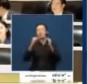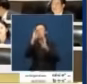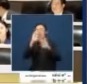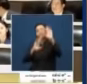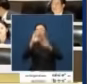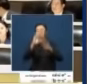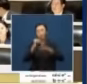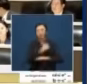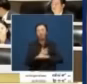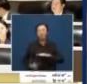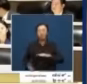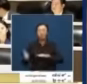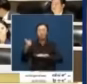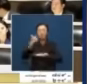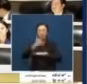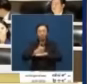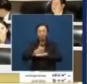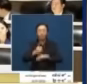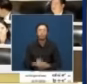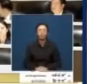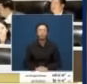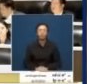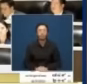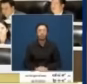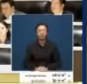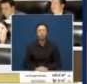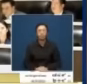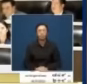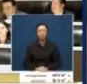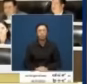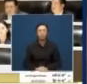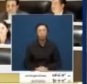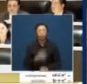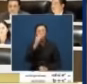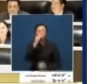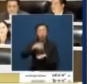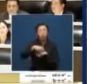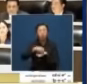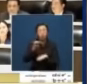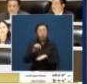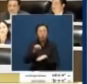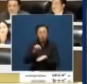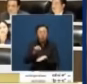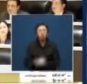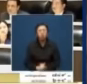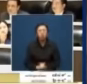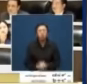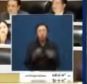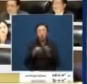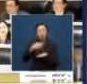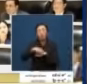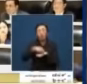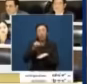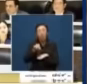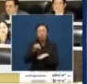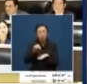บเลยจบด้วยดีหรือเปล่าคุณอนุทินบอกว่าถ้าจบได้ก็ดีนะแต่ตัวเองเหมือนไม่มั่นใจเหมือนกันว่าจะจบลงวันนี้แบบม้วนเดียวน